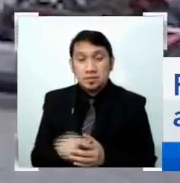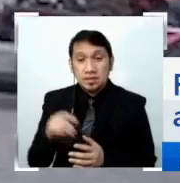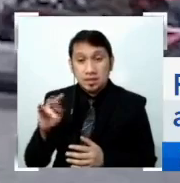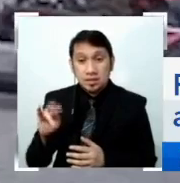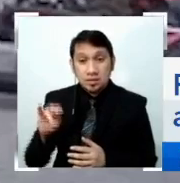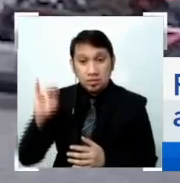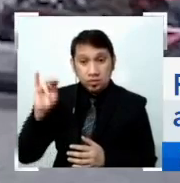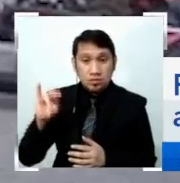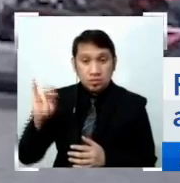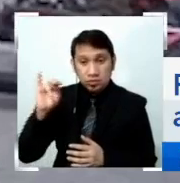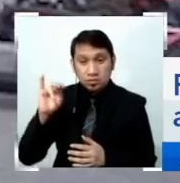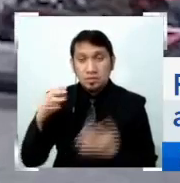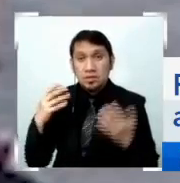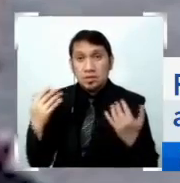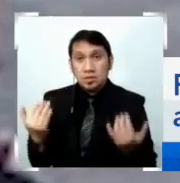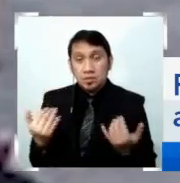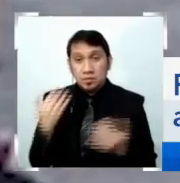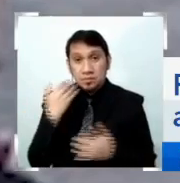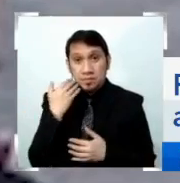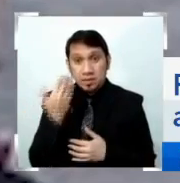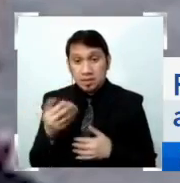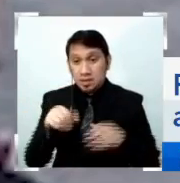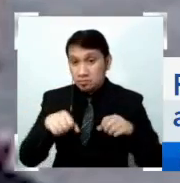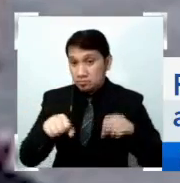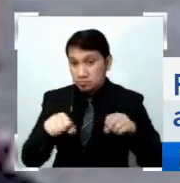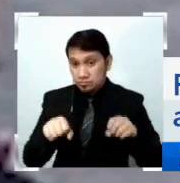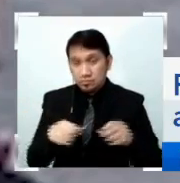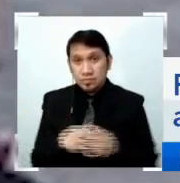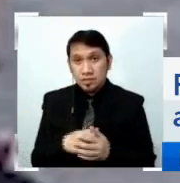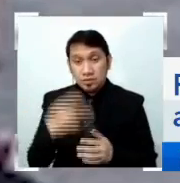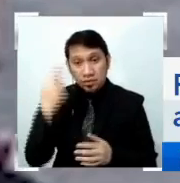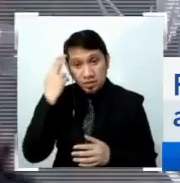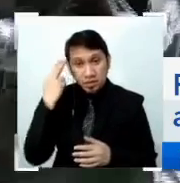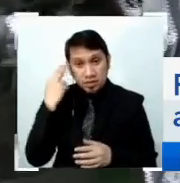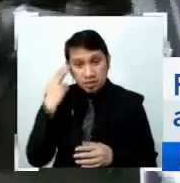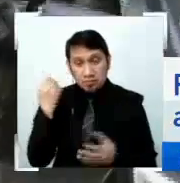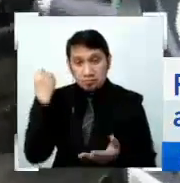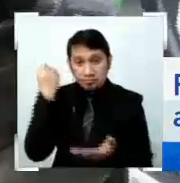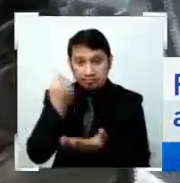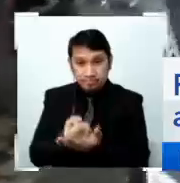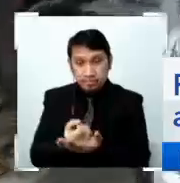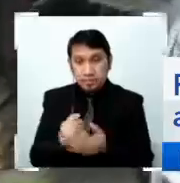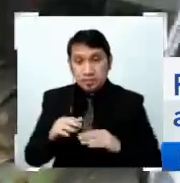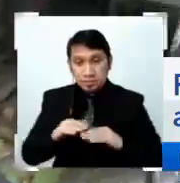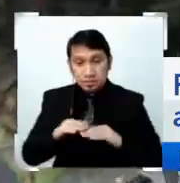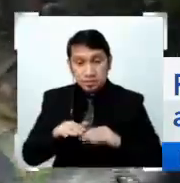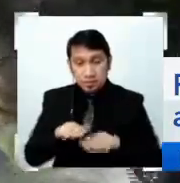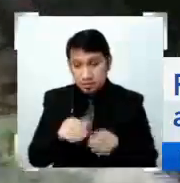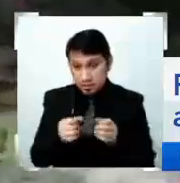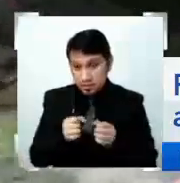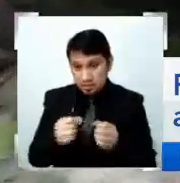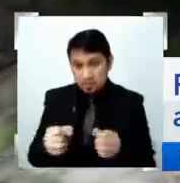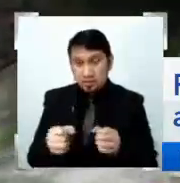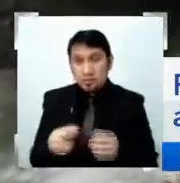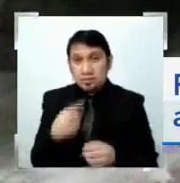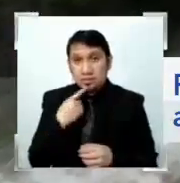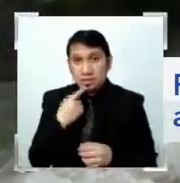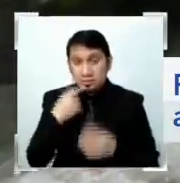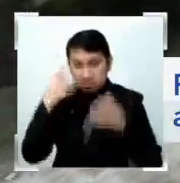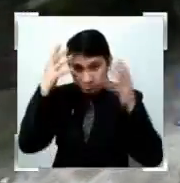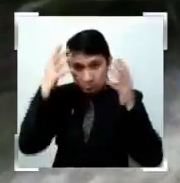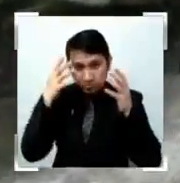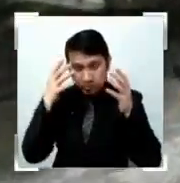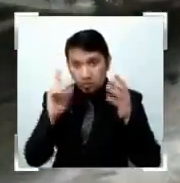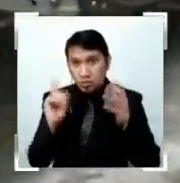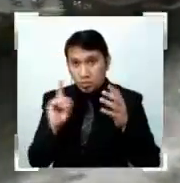sumemplang ang rider na si Richard Baruidan. Tumama ang ulo niya sa sementadong daan. Sabi ng pulisya, hindi nakasuot sa ulo ng biktima ang dala